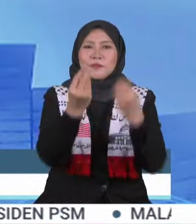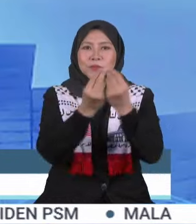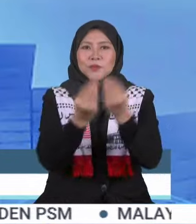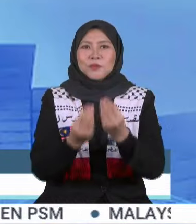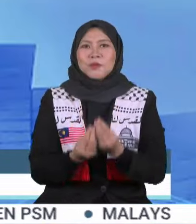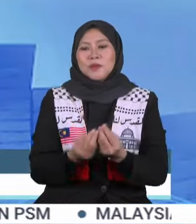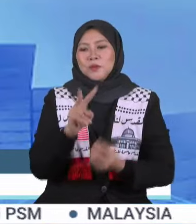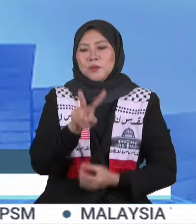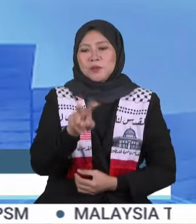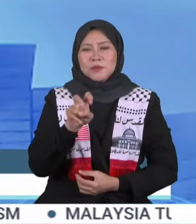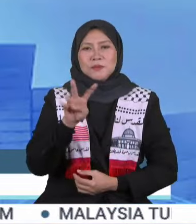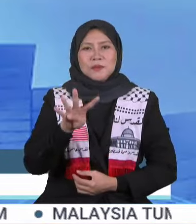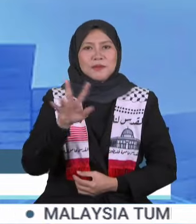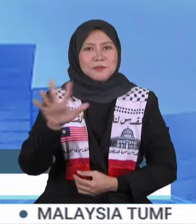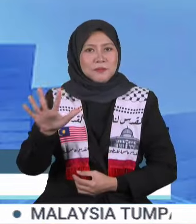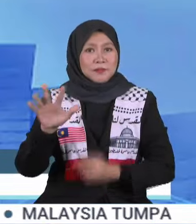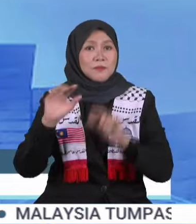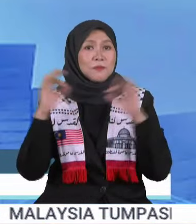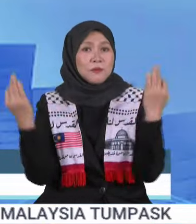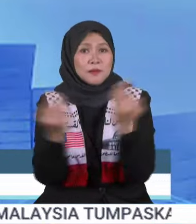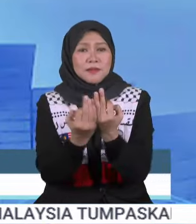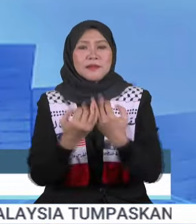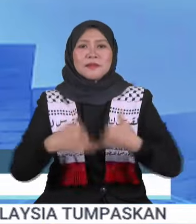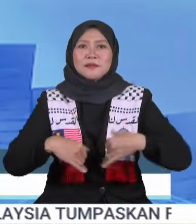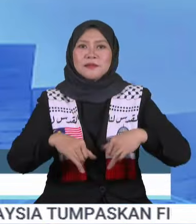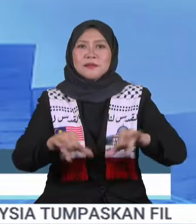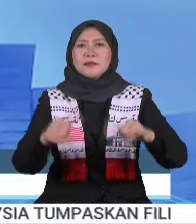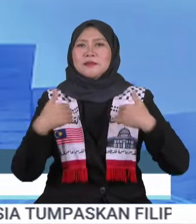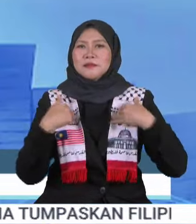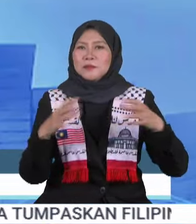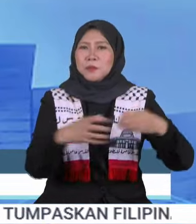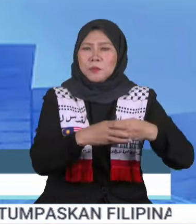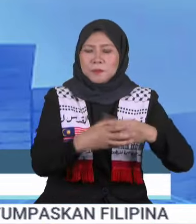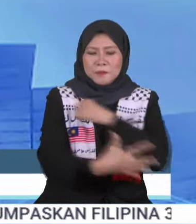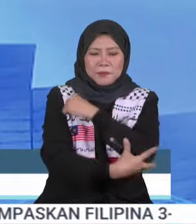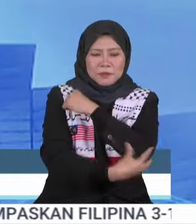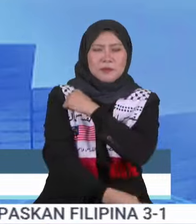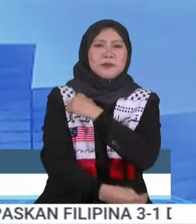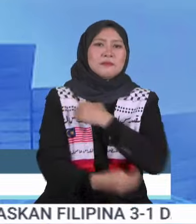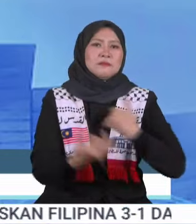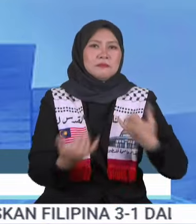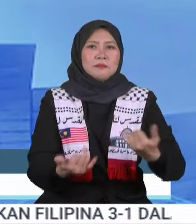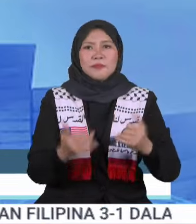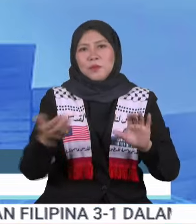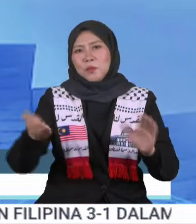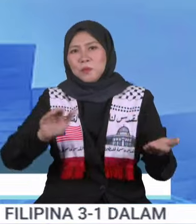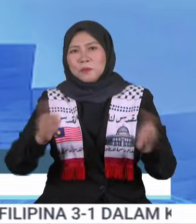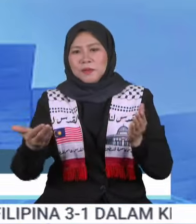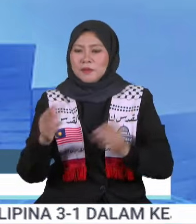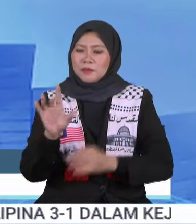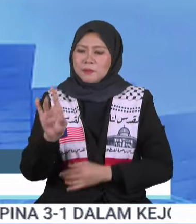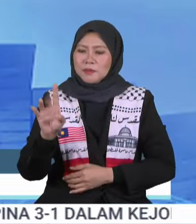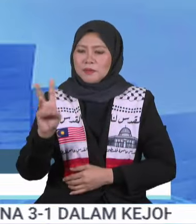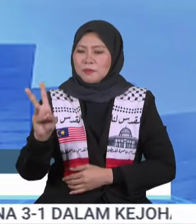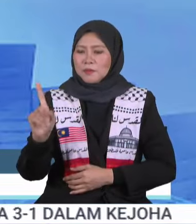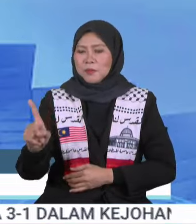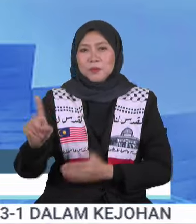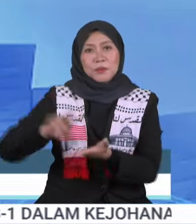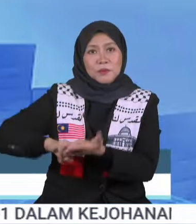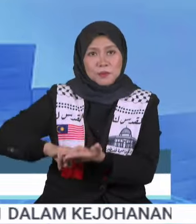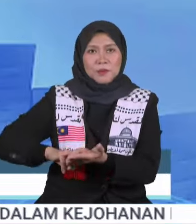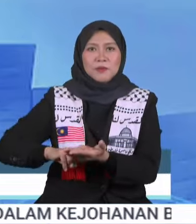bilangan 245 keluarga yang masih berada dalam kategori miskin tegar ketika ini berbanding